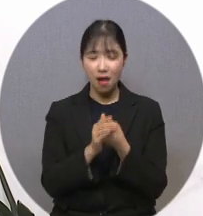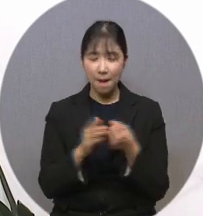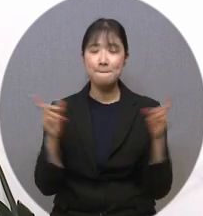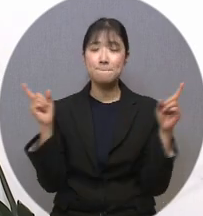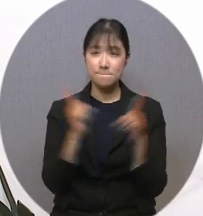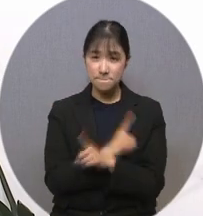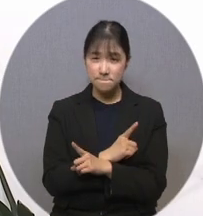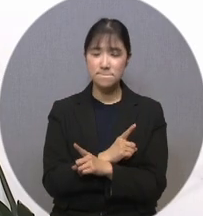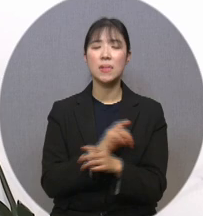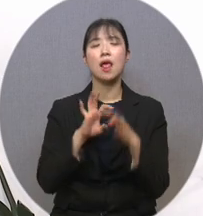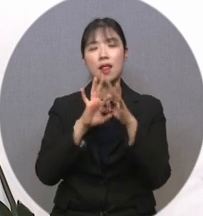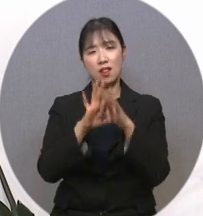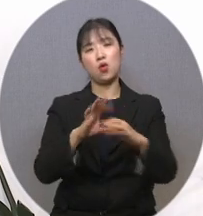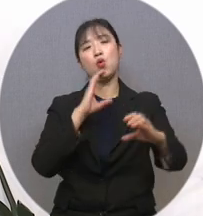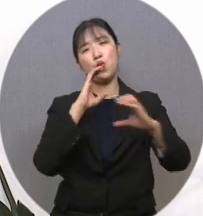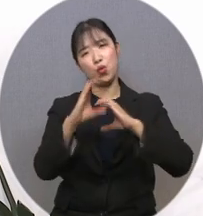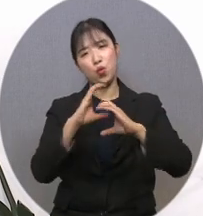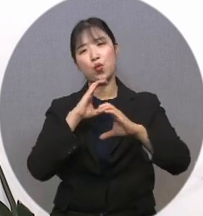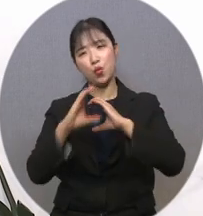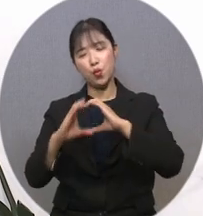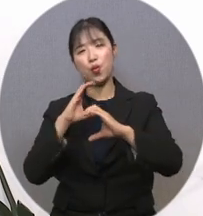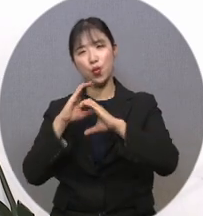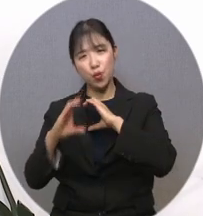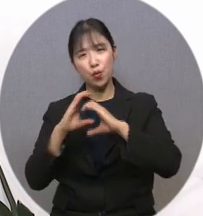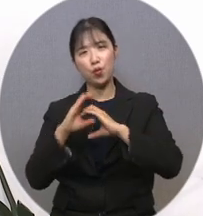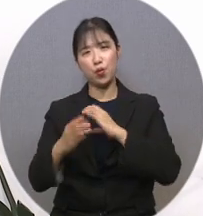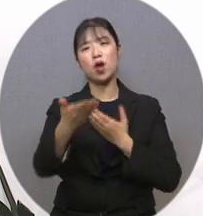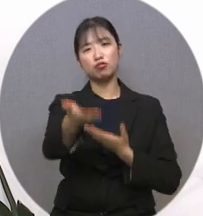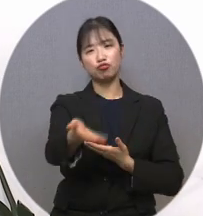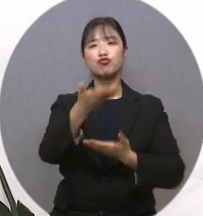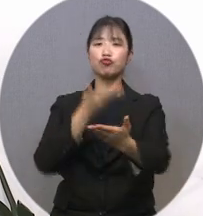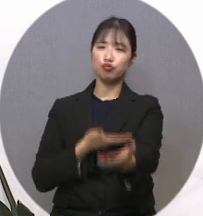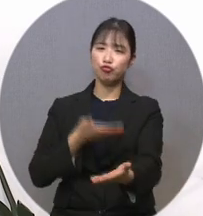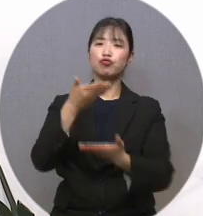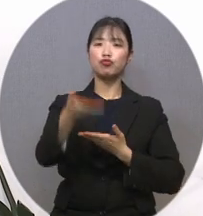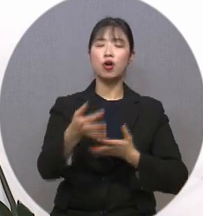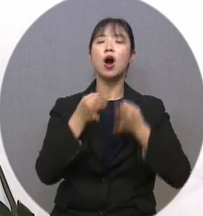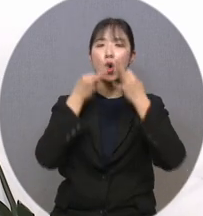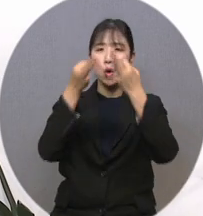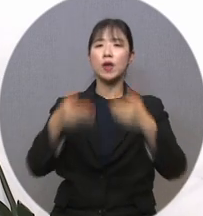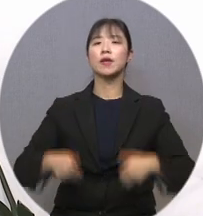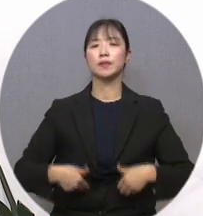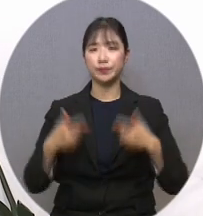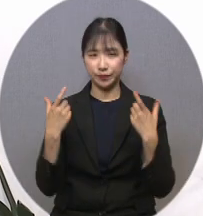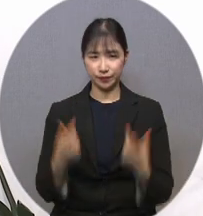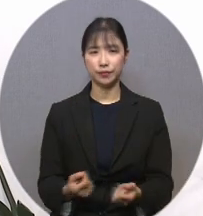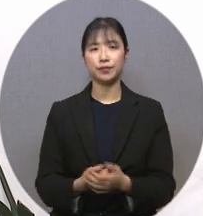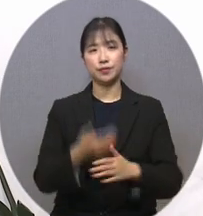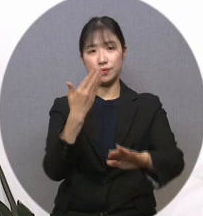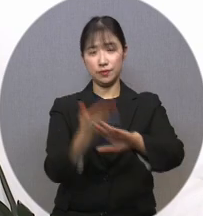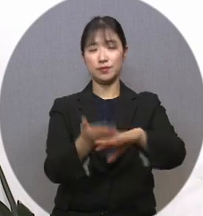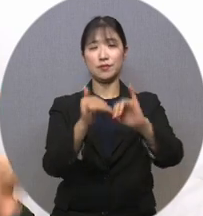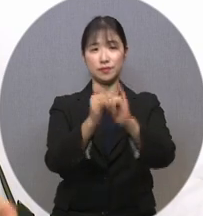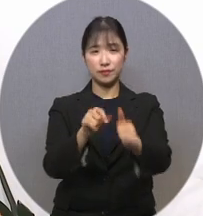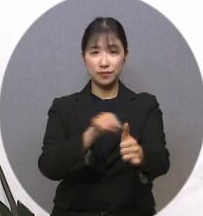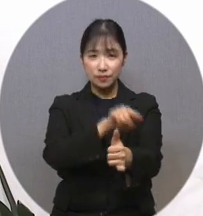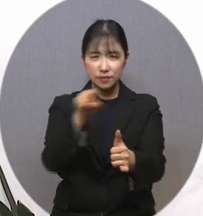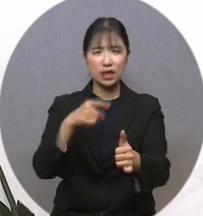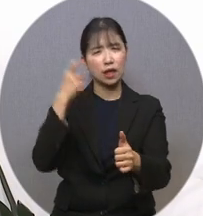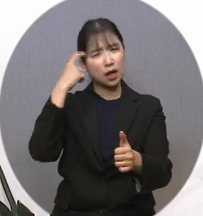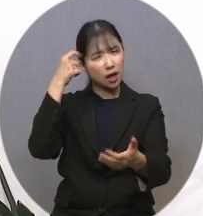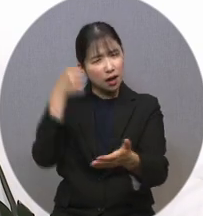되냐? 끊임없는 소통을 통해서 주고받는 노력이 필요하다고 생각됩니다. 상대로 하여금 신념이나